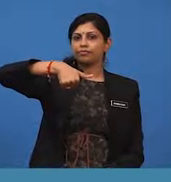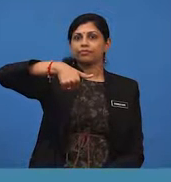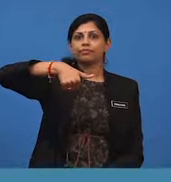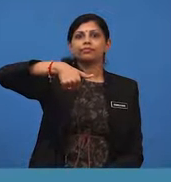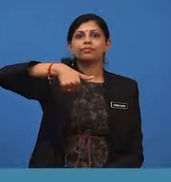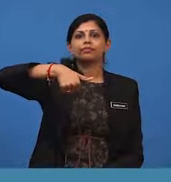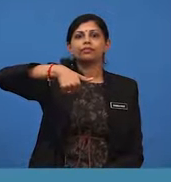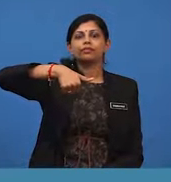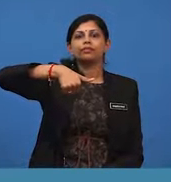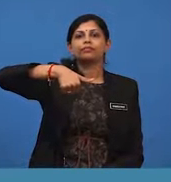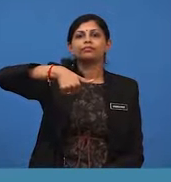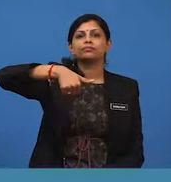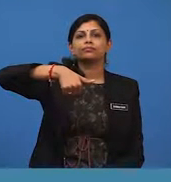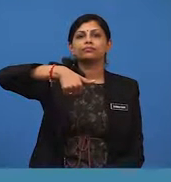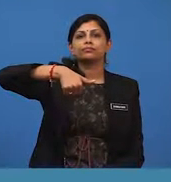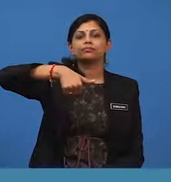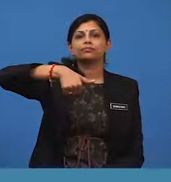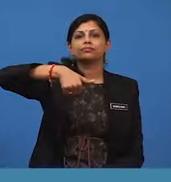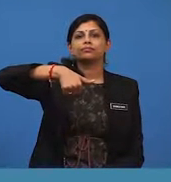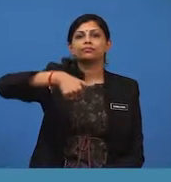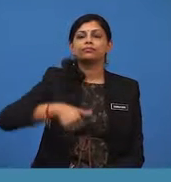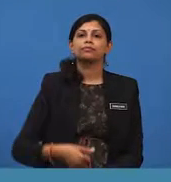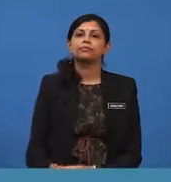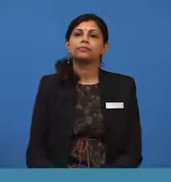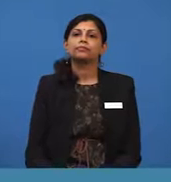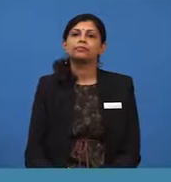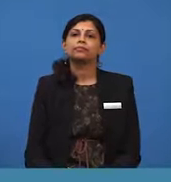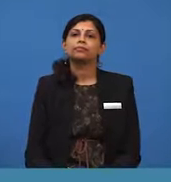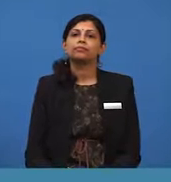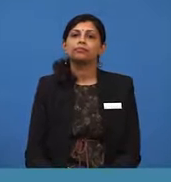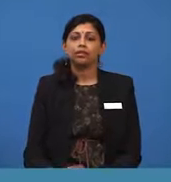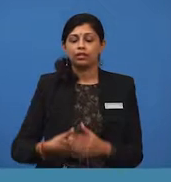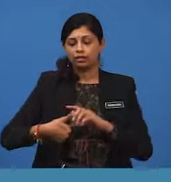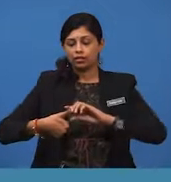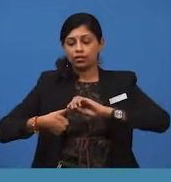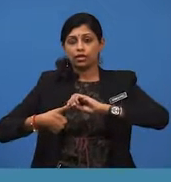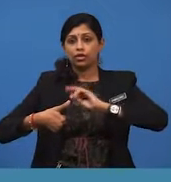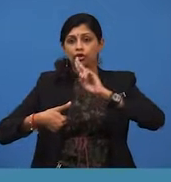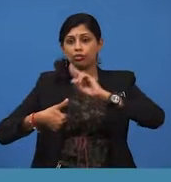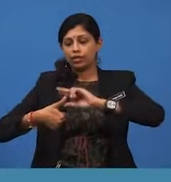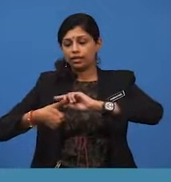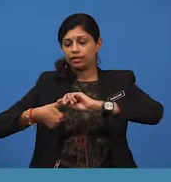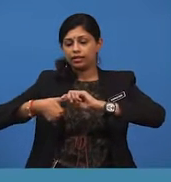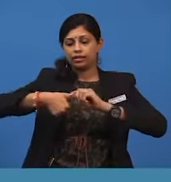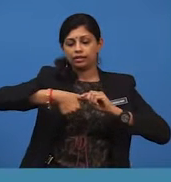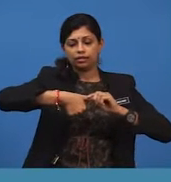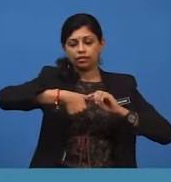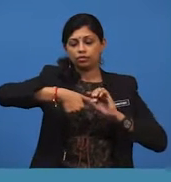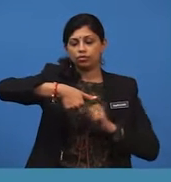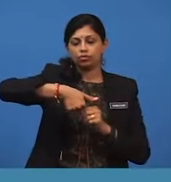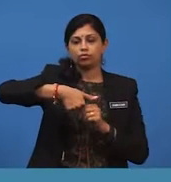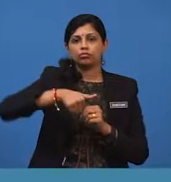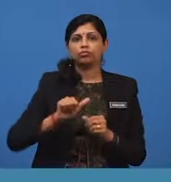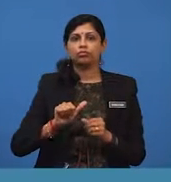itu. Dengan menggunakan petua genggaman tangan kanan, didapati arah